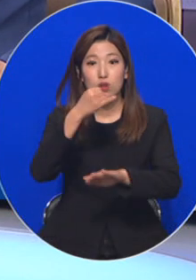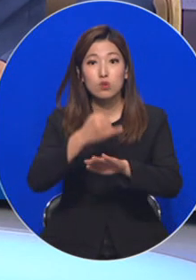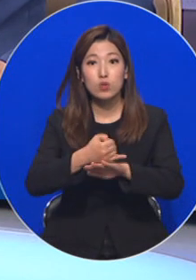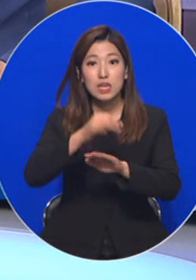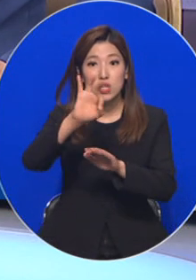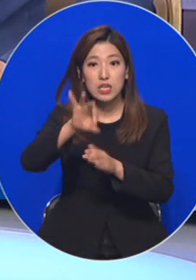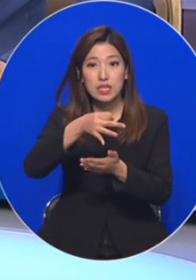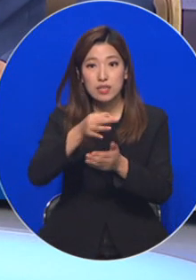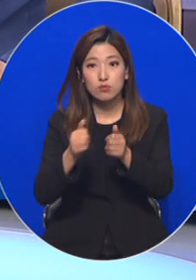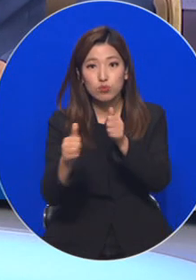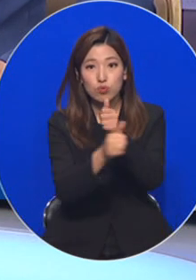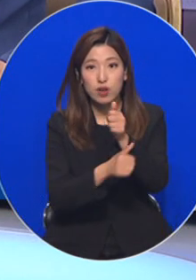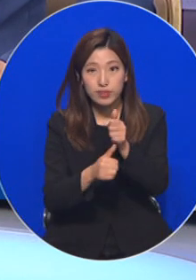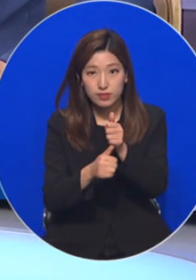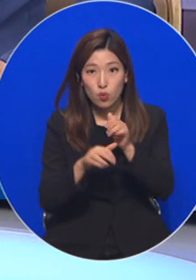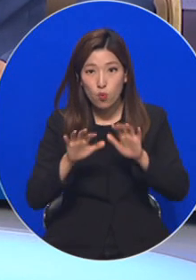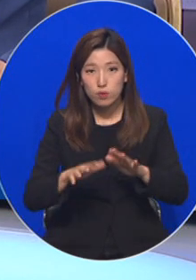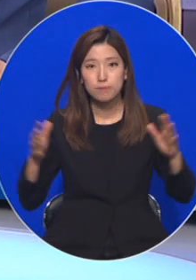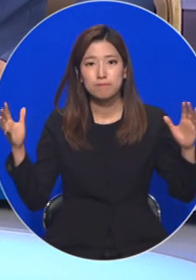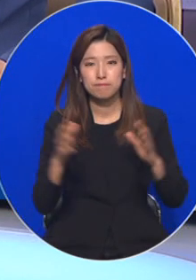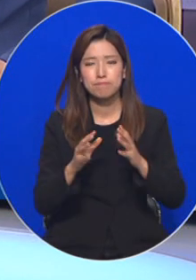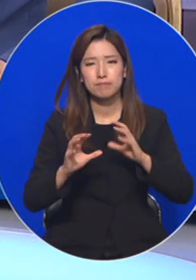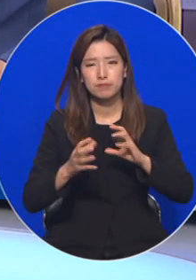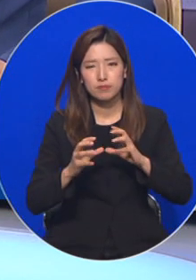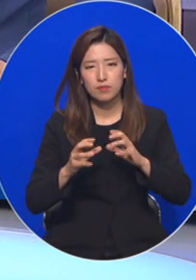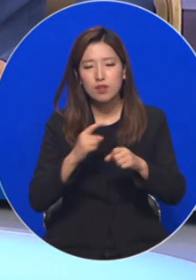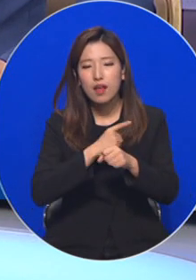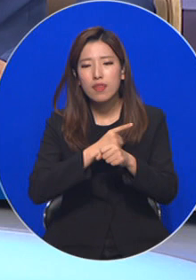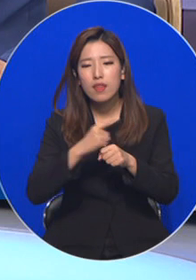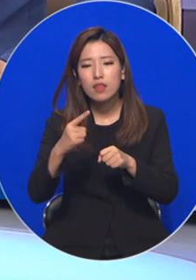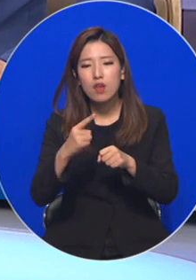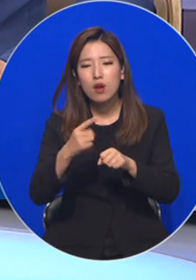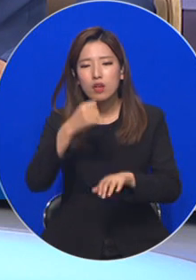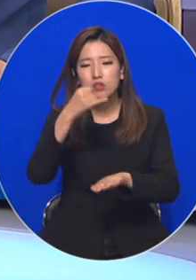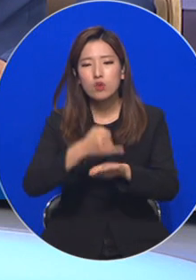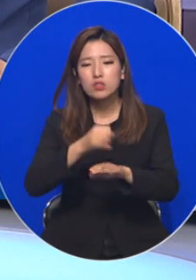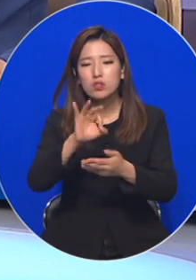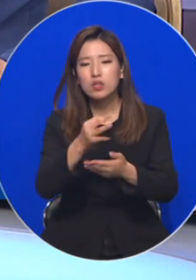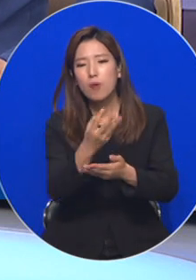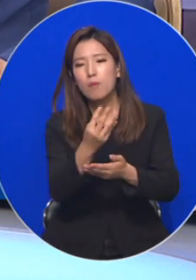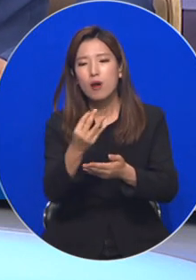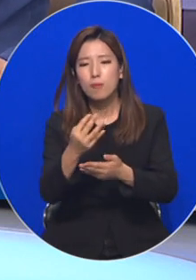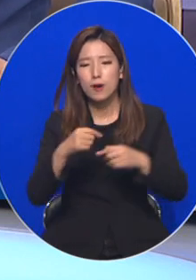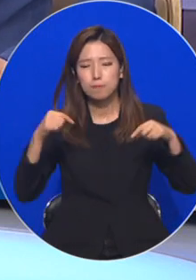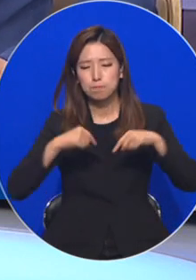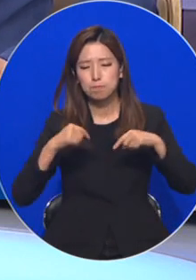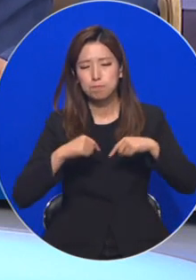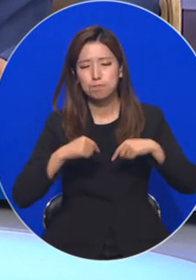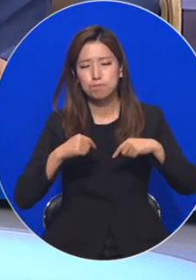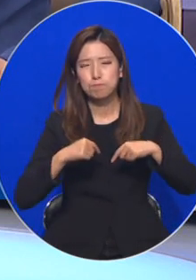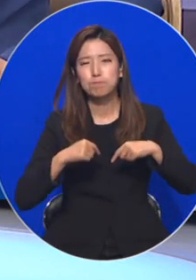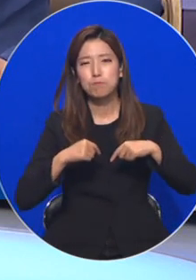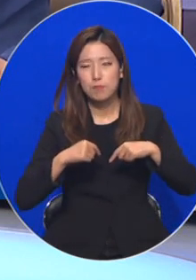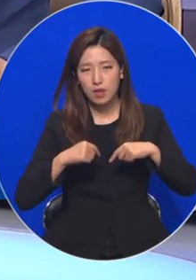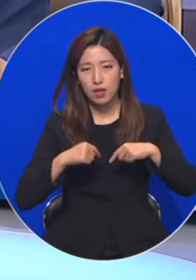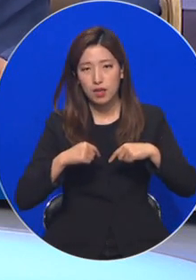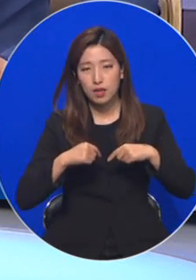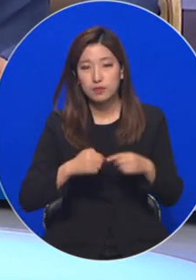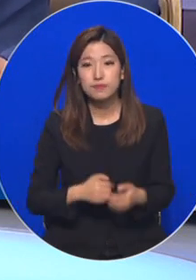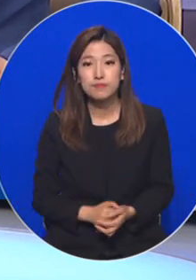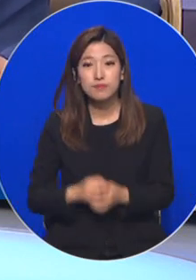최저임금위원회가 네 번째 전원회의를 열고 내년도 최저임금에 대한 본격적인 심의에 착수했습니다.